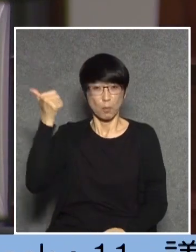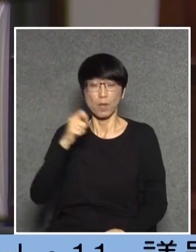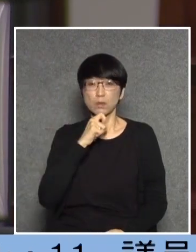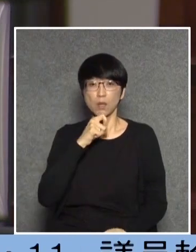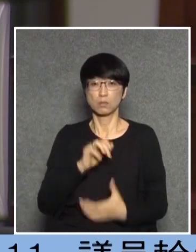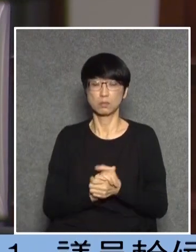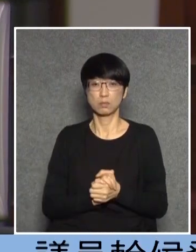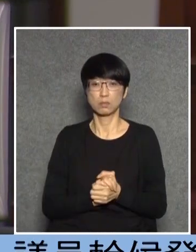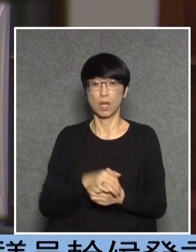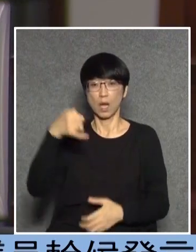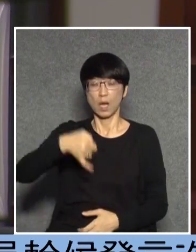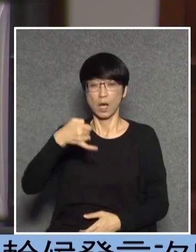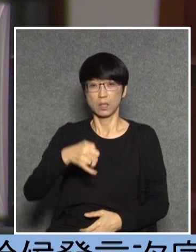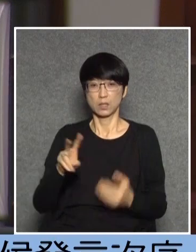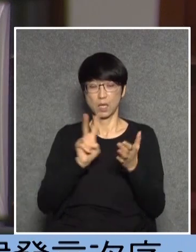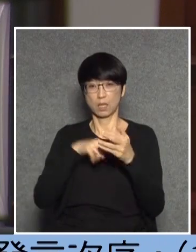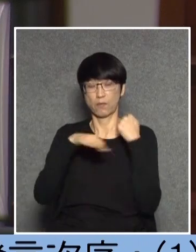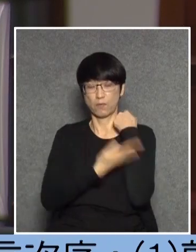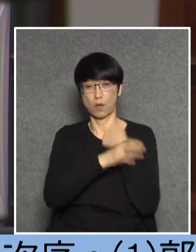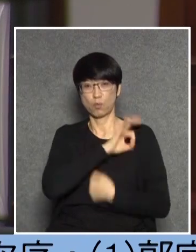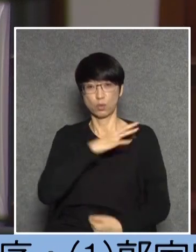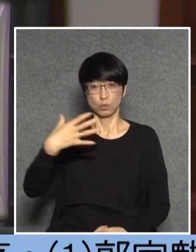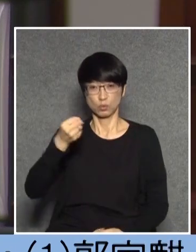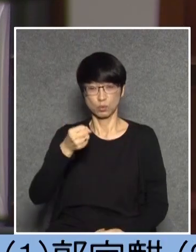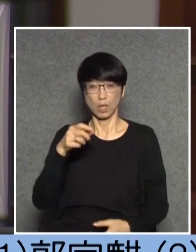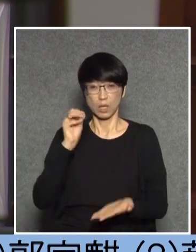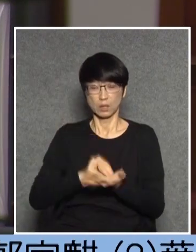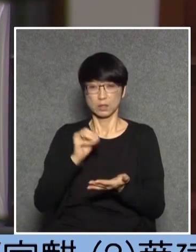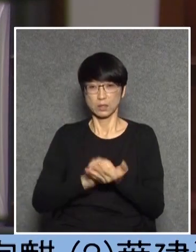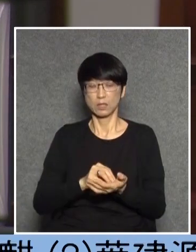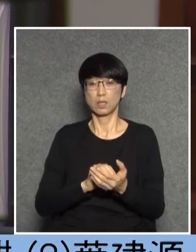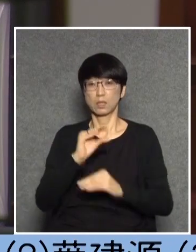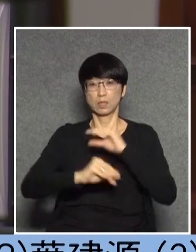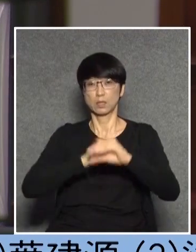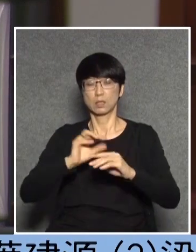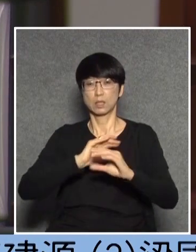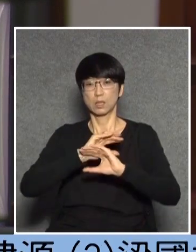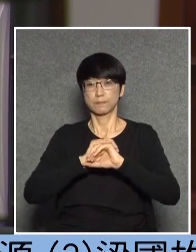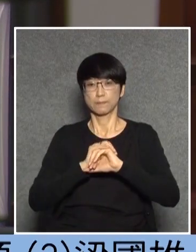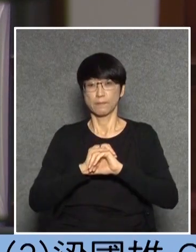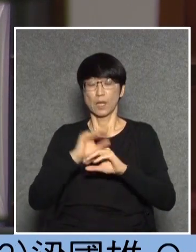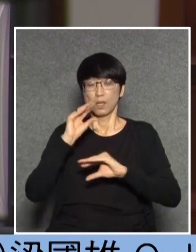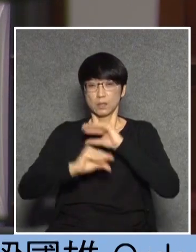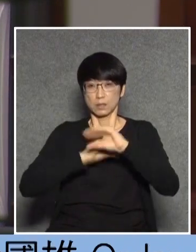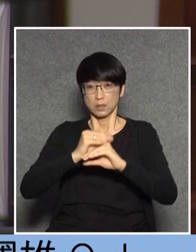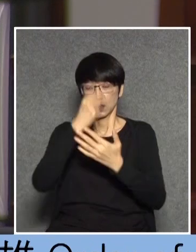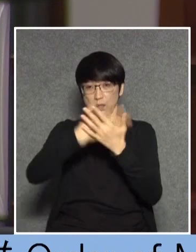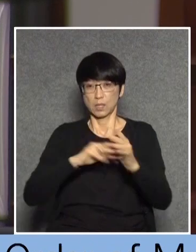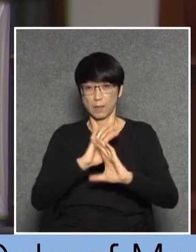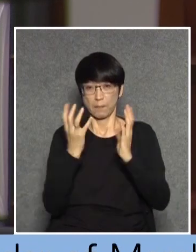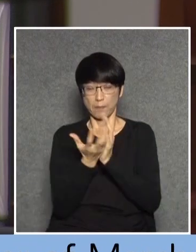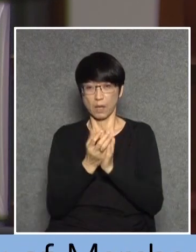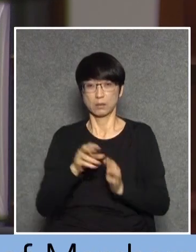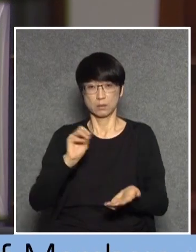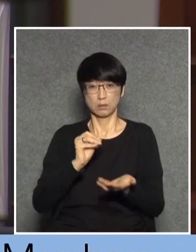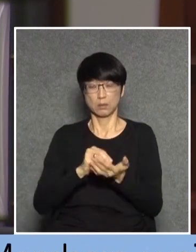唔到，即係下一屆嘅立法會主席，一定係建制派啦，有揾一個人可以取代得到你，所以你而家真係算係都即係